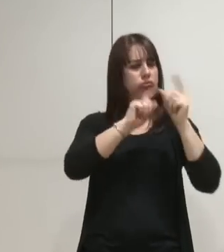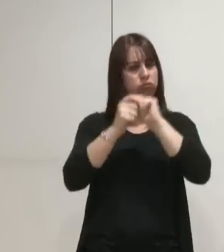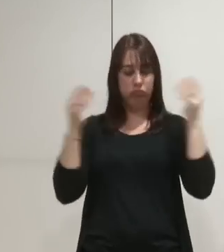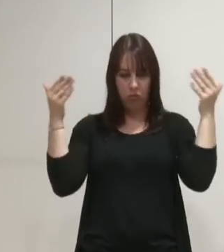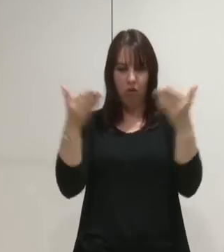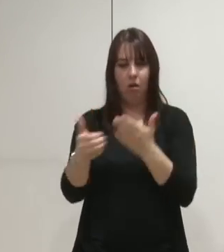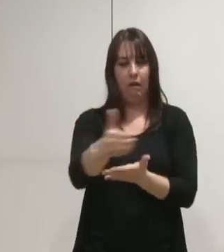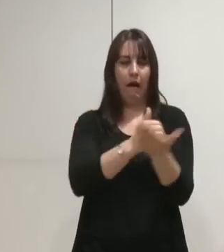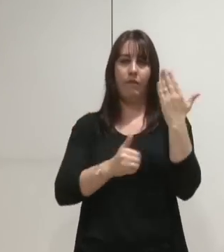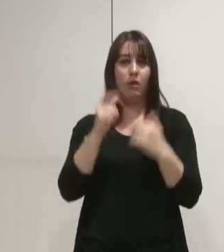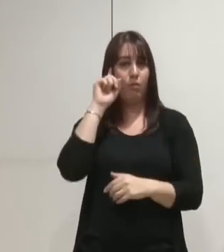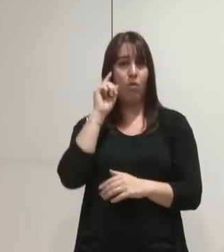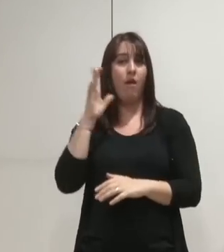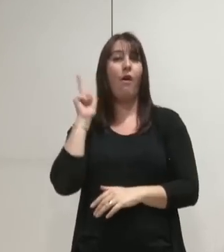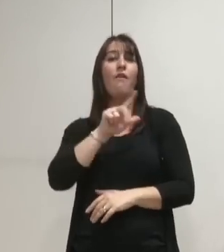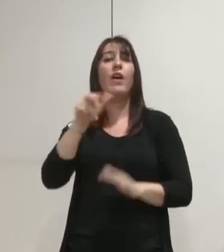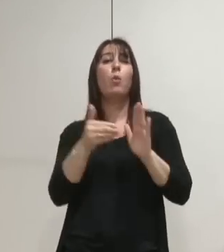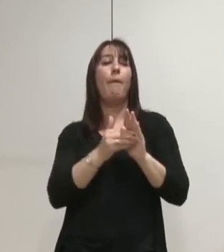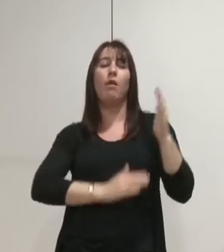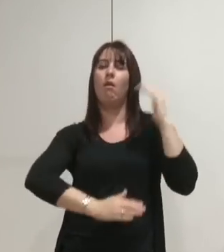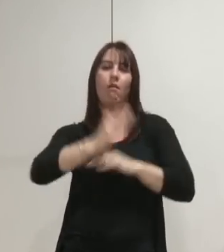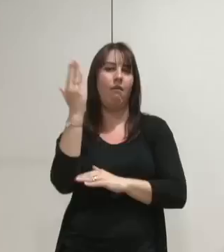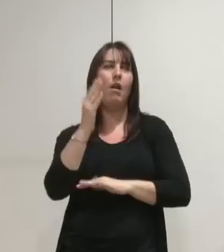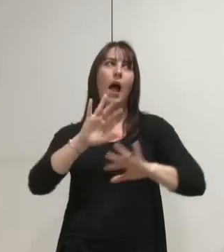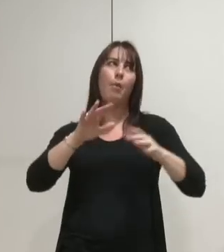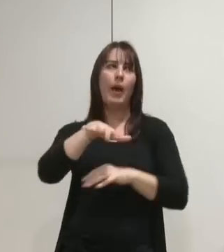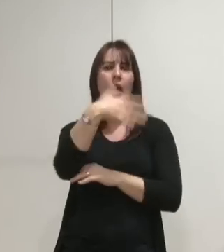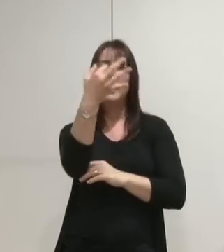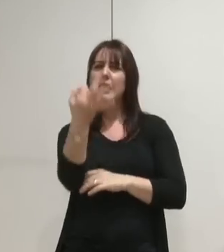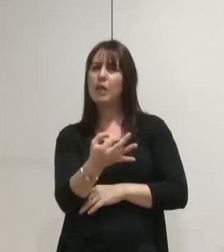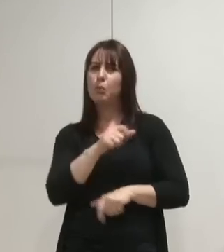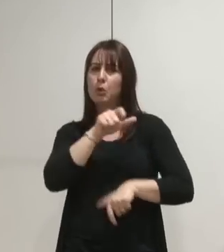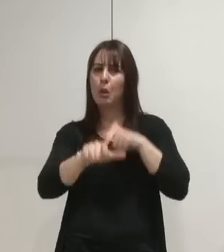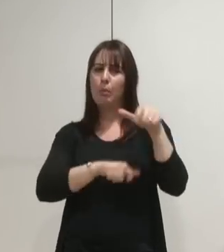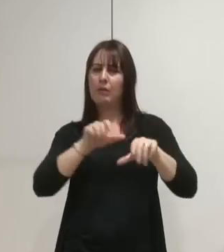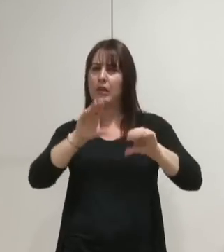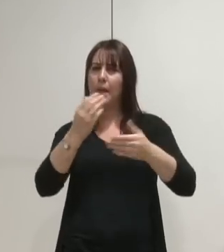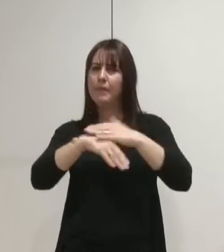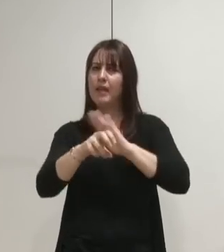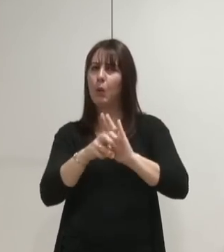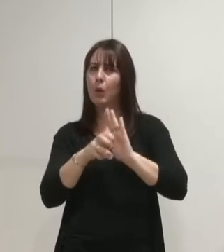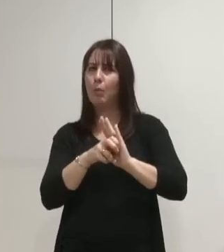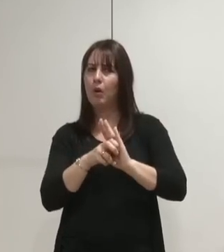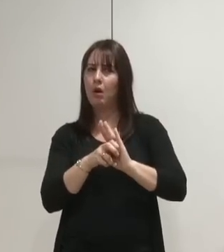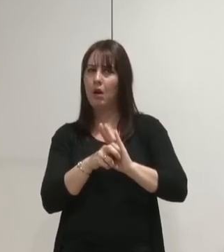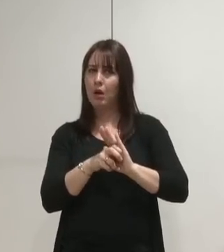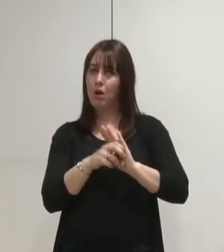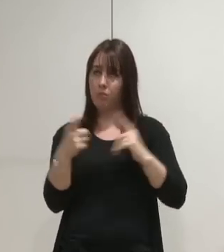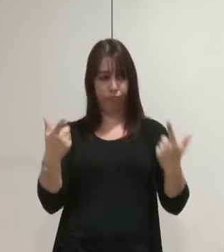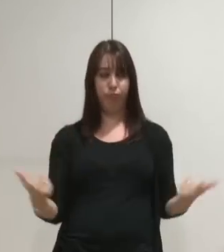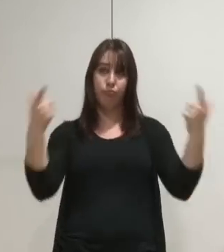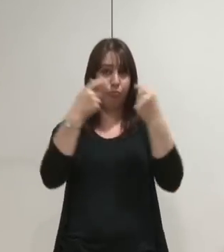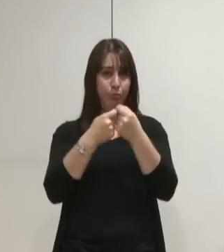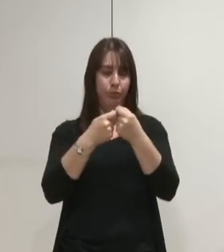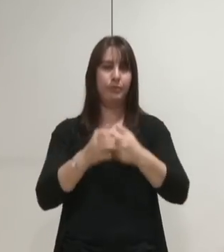bien au-delà des 23000 grenoblois soit environ 15 % des habitants de notre ville qui sont concernés par C